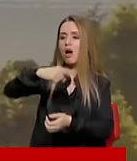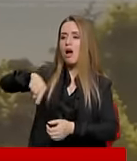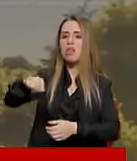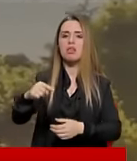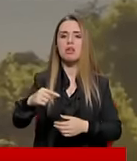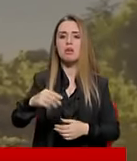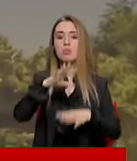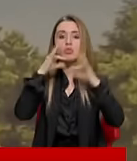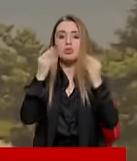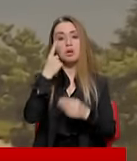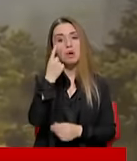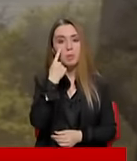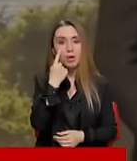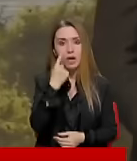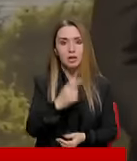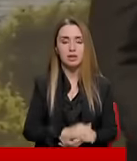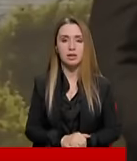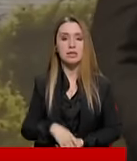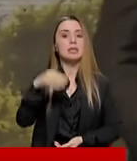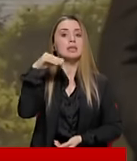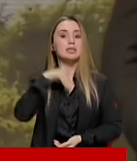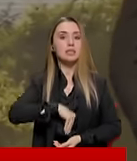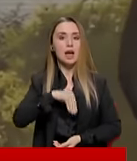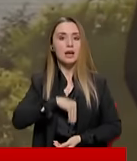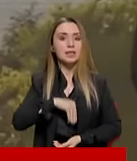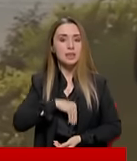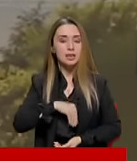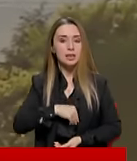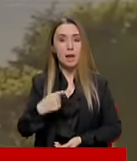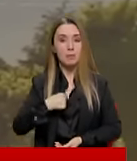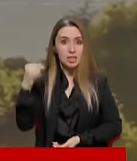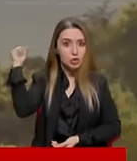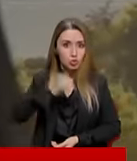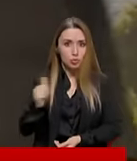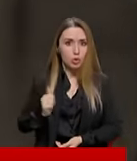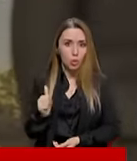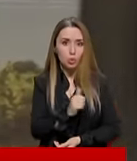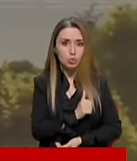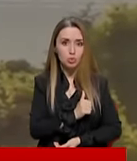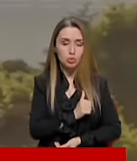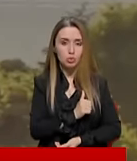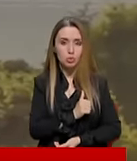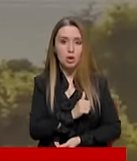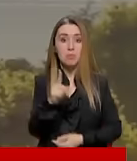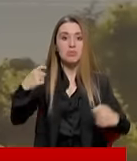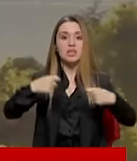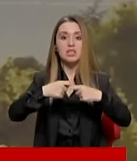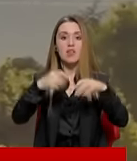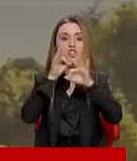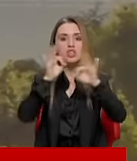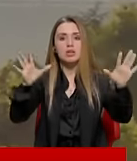bayram edecek bak bak bak bak bak sanki sanki biz düşman ordusuyuz bir savaş